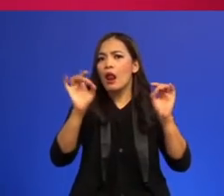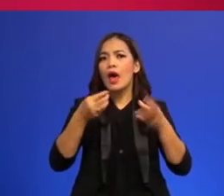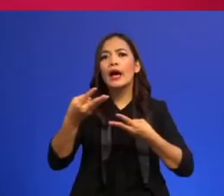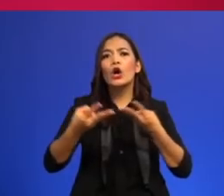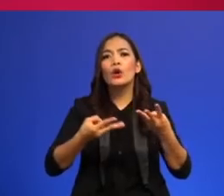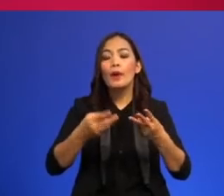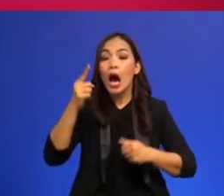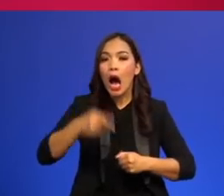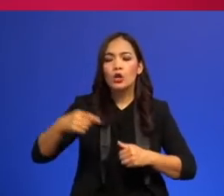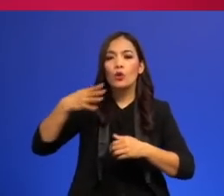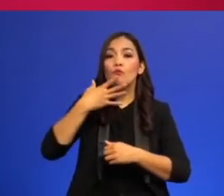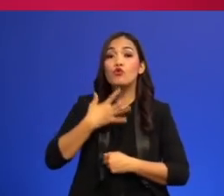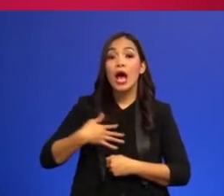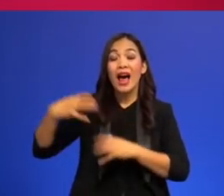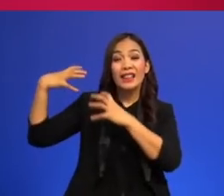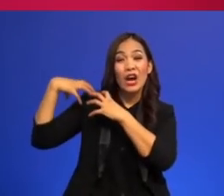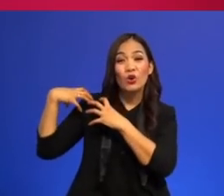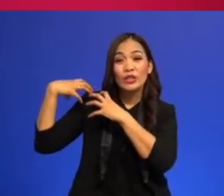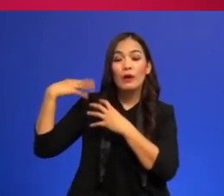juga harus memikul kebutuhan orang tua.